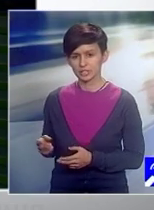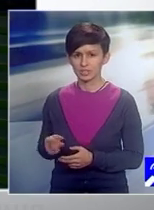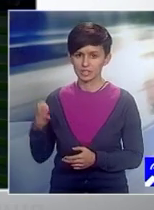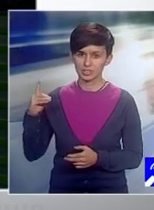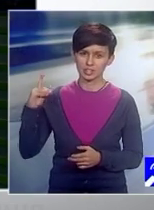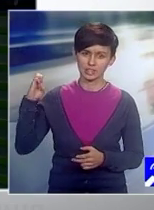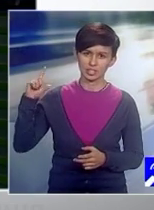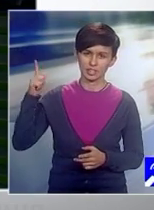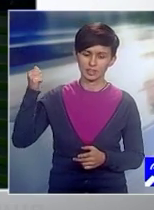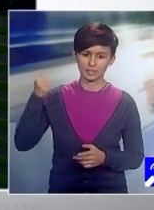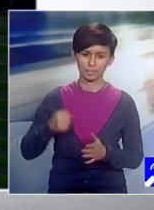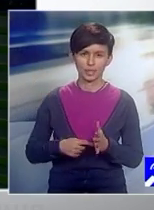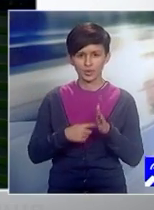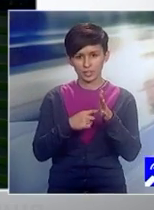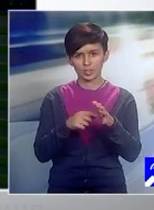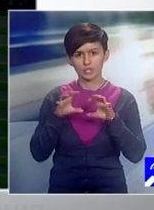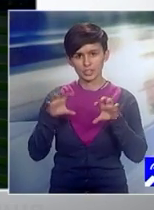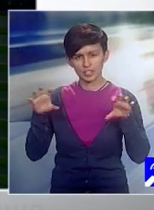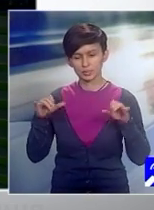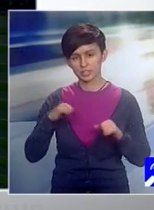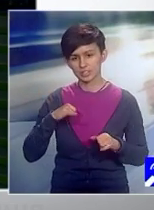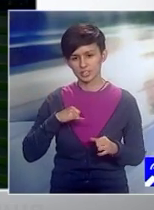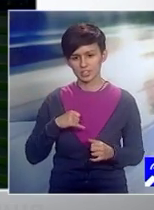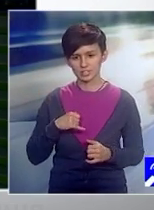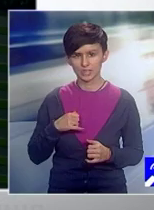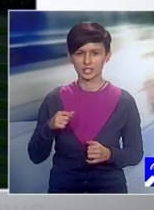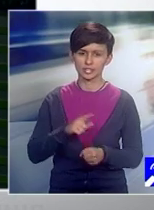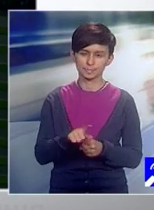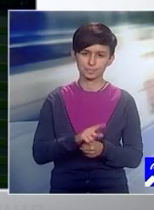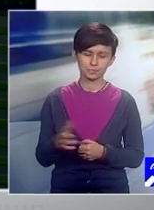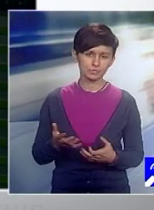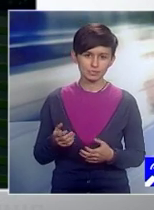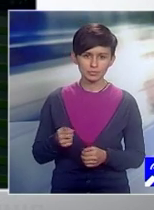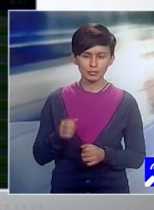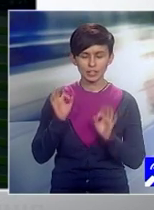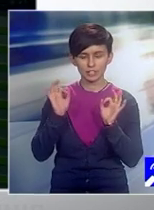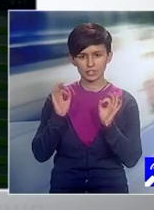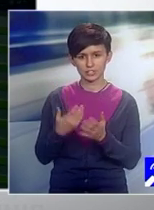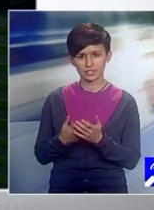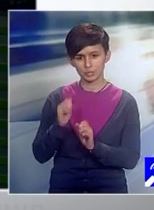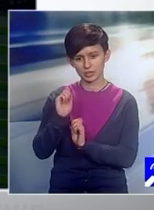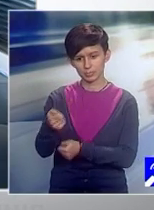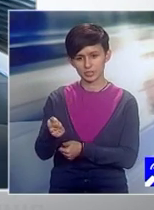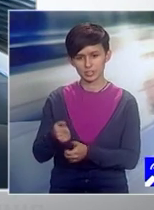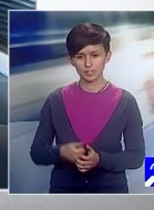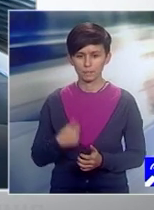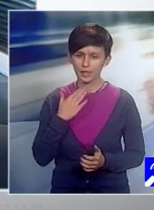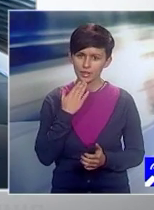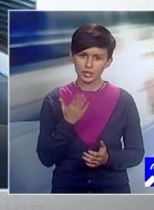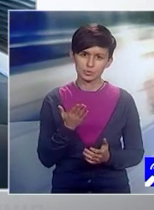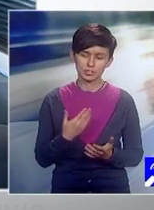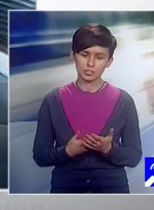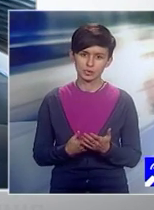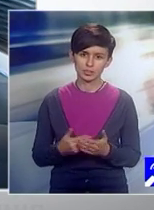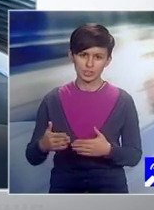cu obiecte pe care le folosesc haholii la pescuit. Îți mulțumesc foarte mult că ai fost alături de noi,